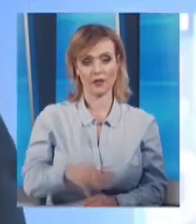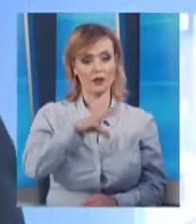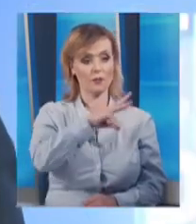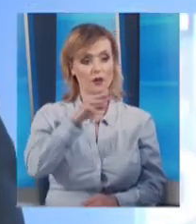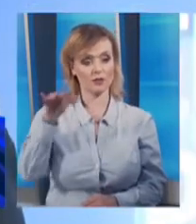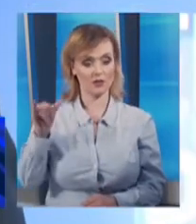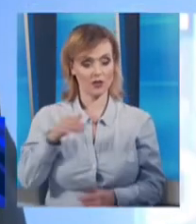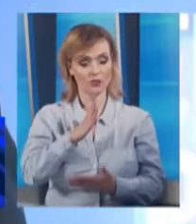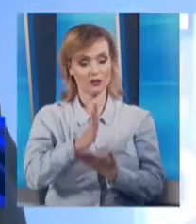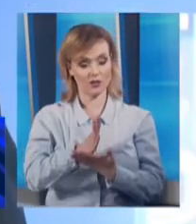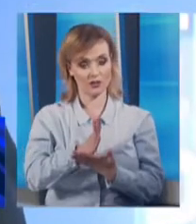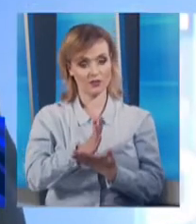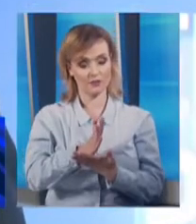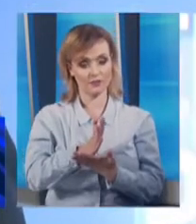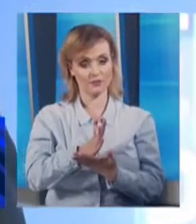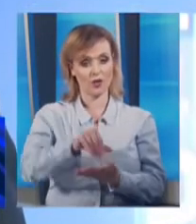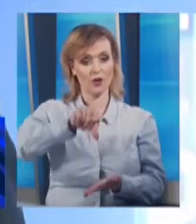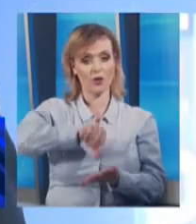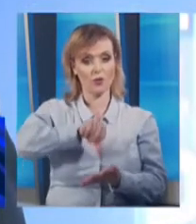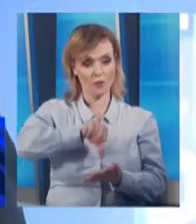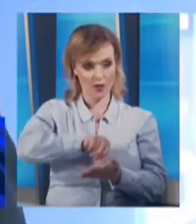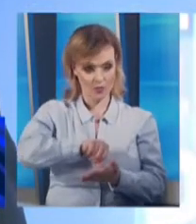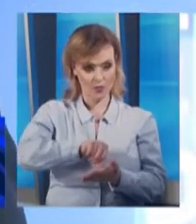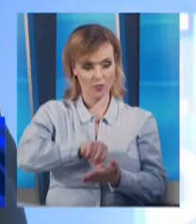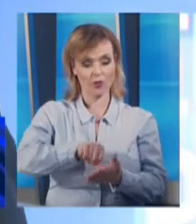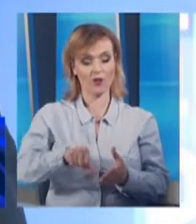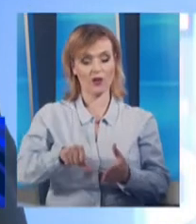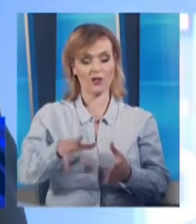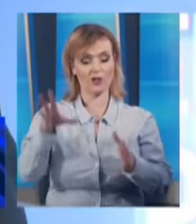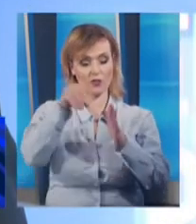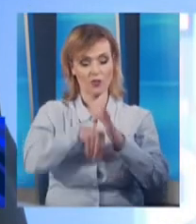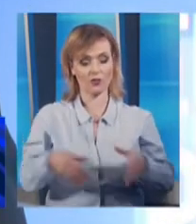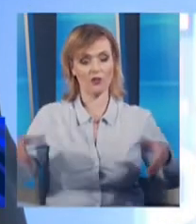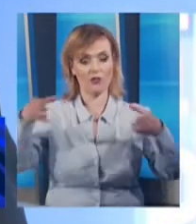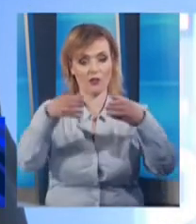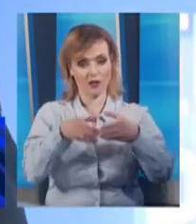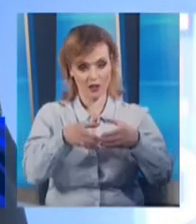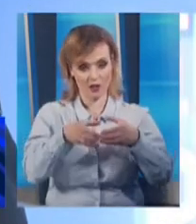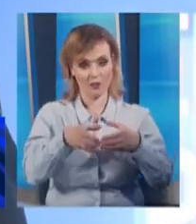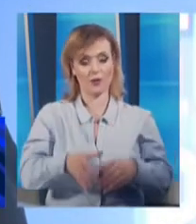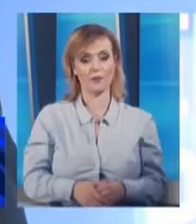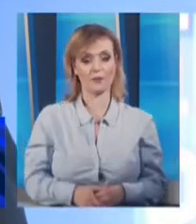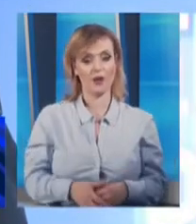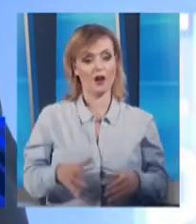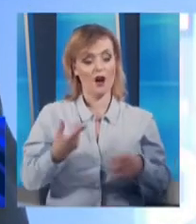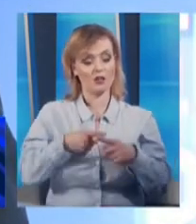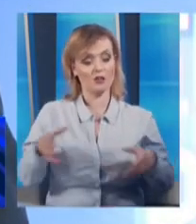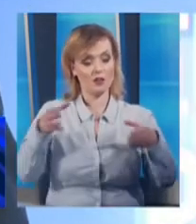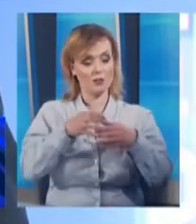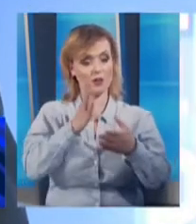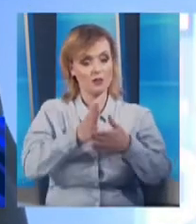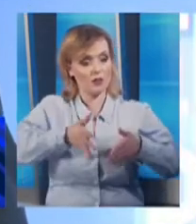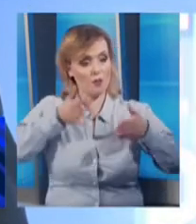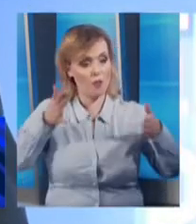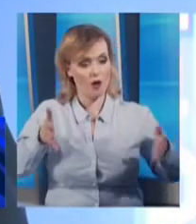Sandu este un membru a echipei, deci face parte dintr-o echipă mare.